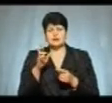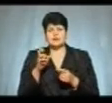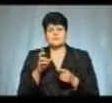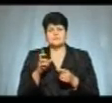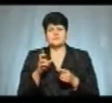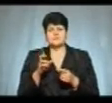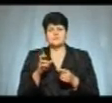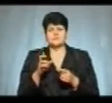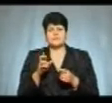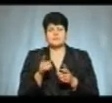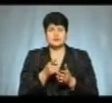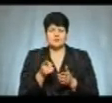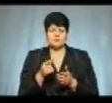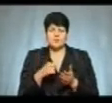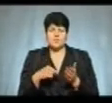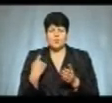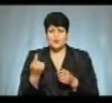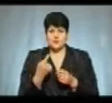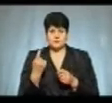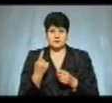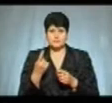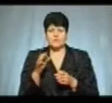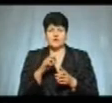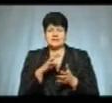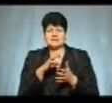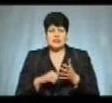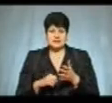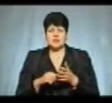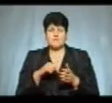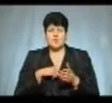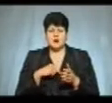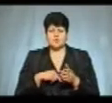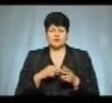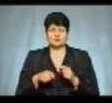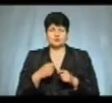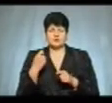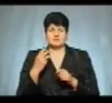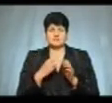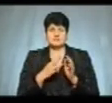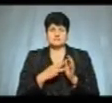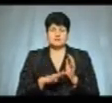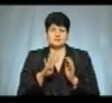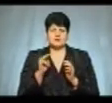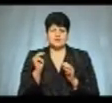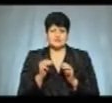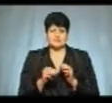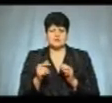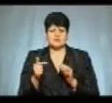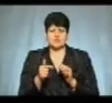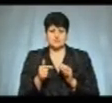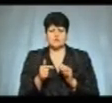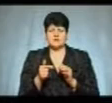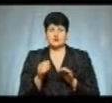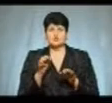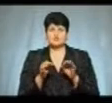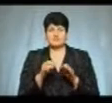України в Тернопільській області про стягнення завданої моральної шкоди в сумі 84 985 гривень відмовити. Судові